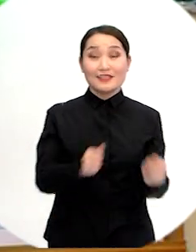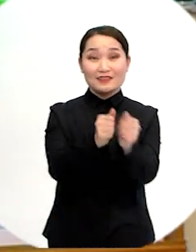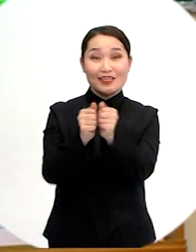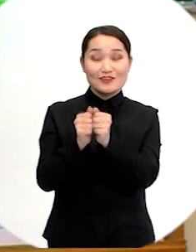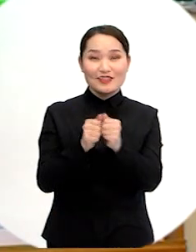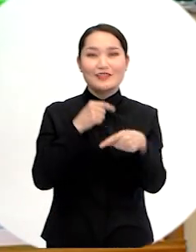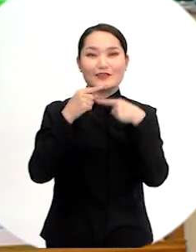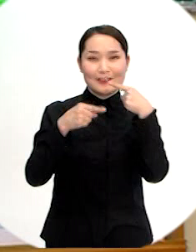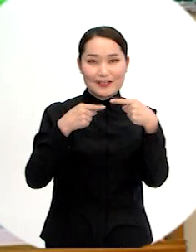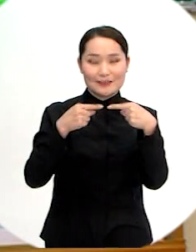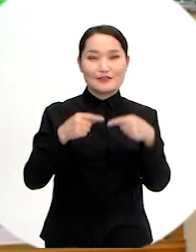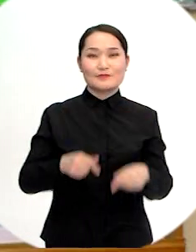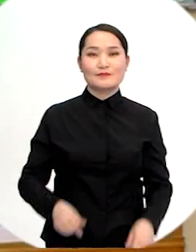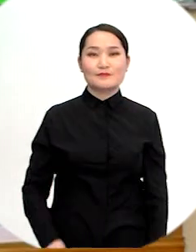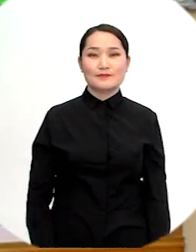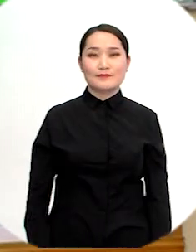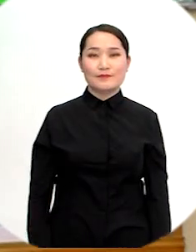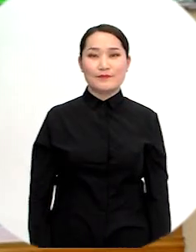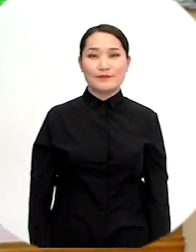Найзуудынхаа яриаснаас бид